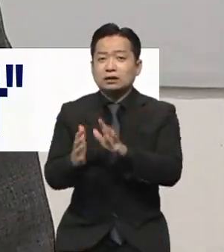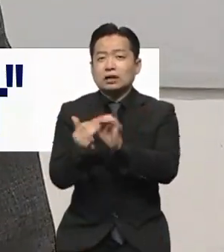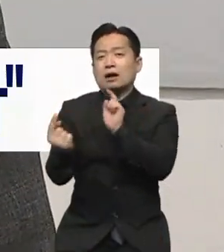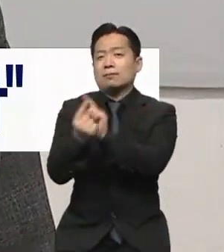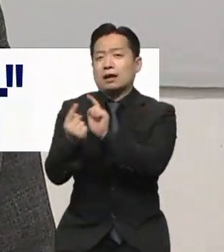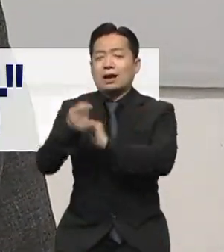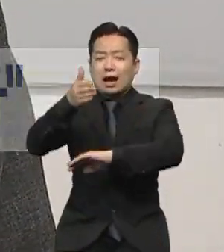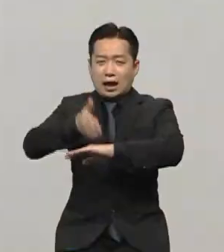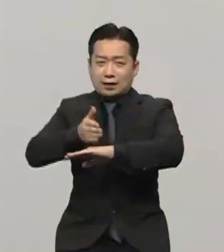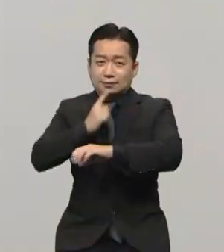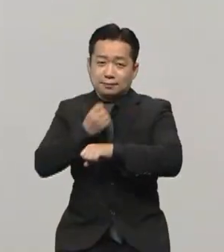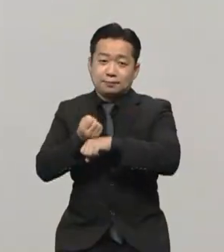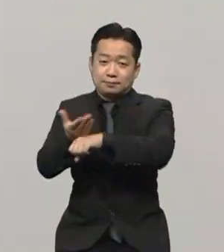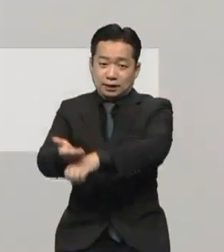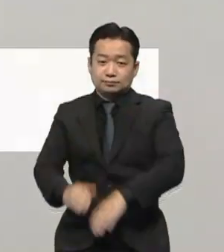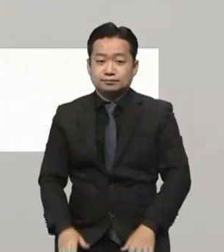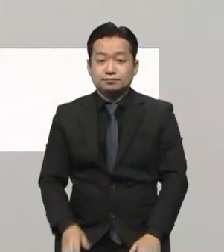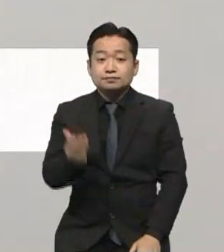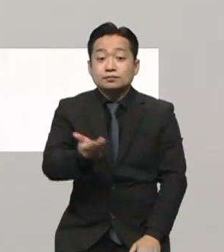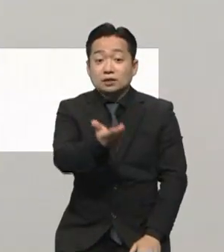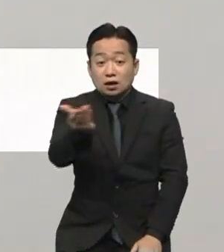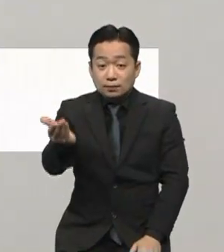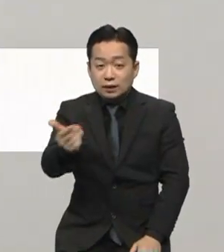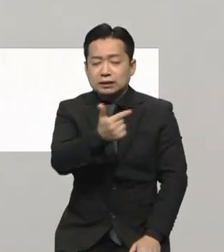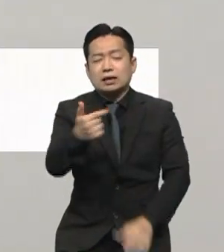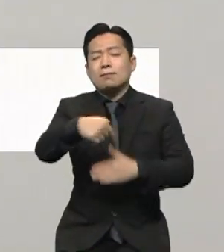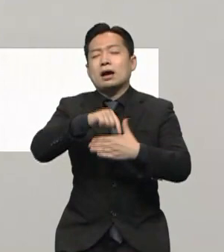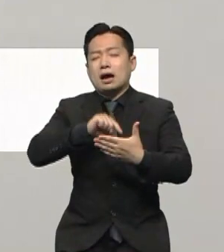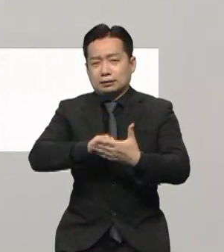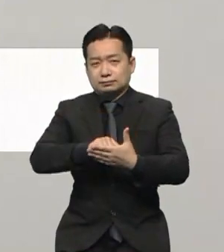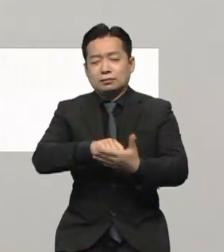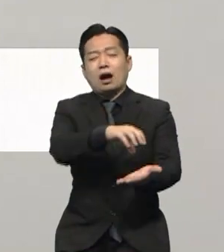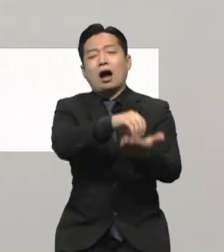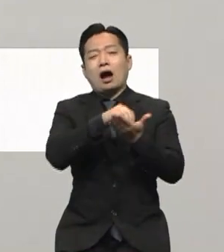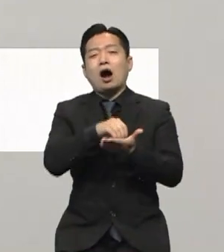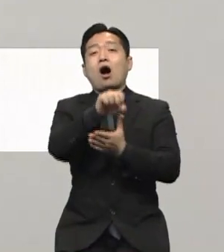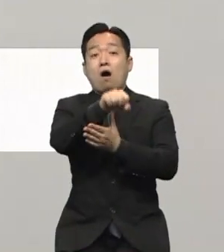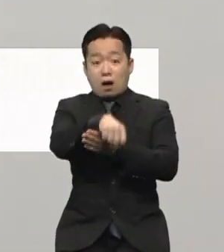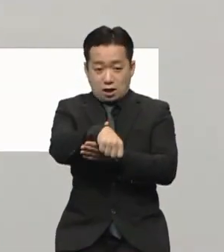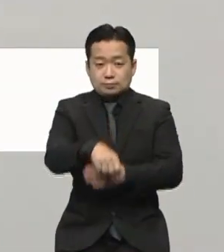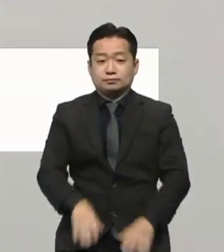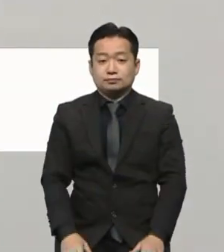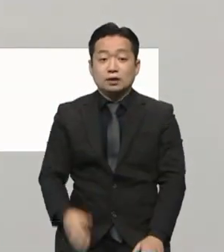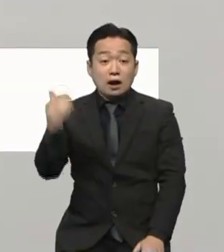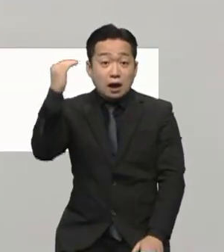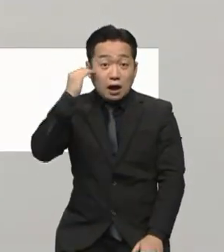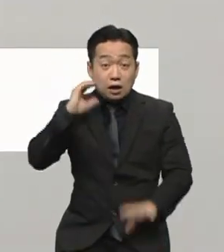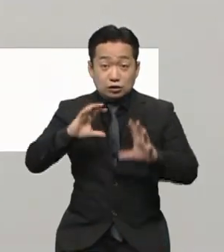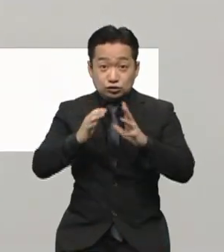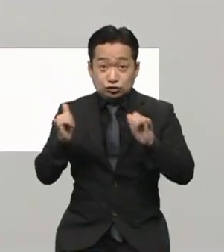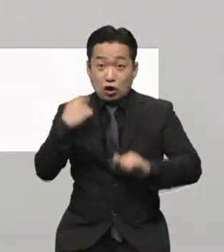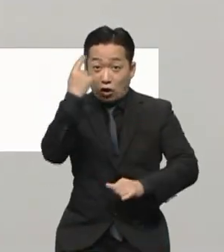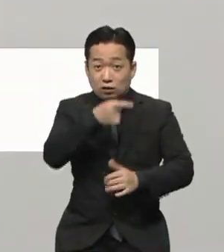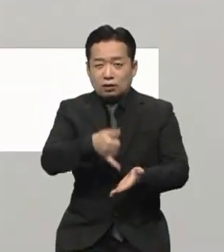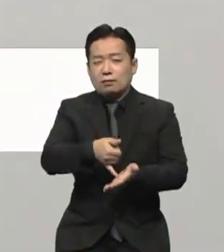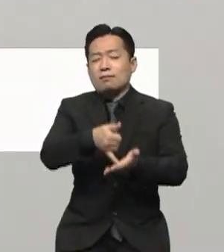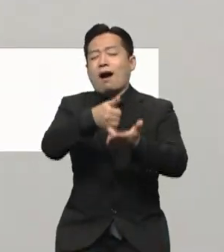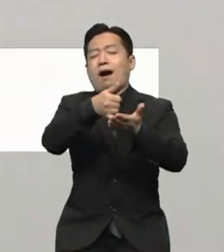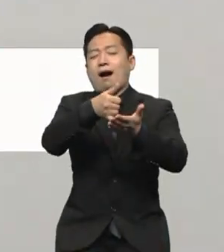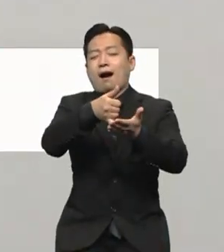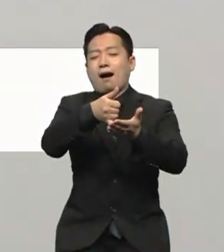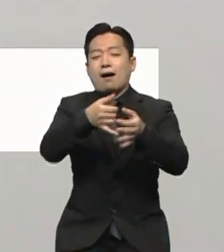뜻을 전했습니다. 주민 여러분께서 큰 마음으로 수용해 주셔서 대한민국의 국격에 대한